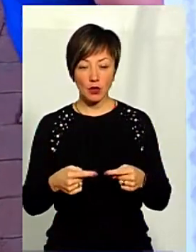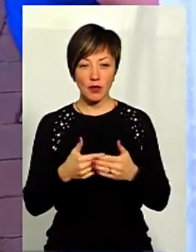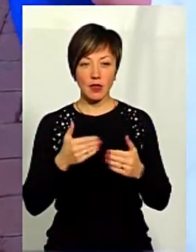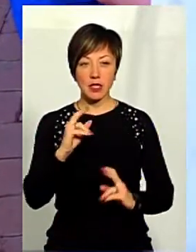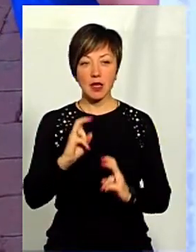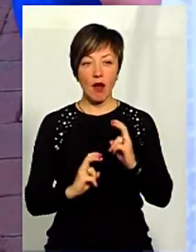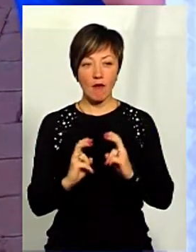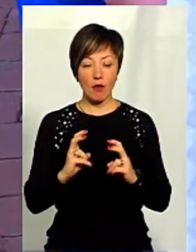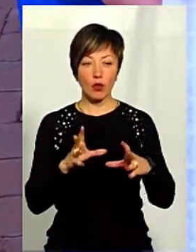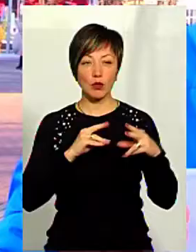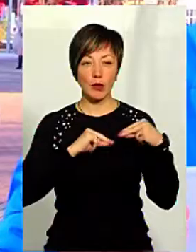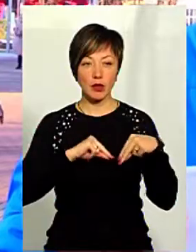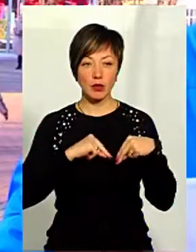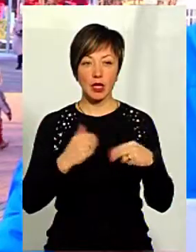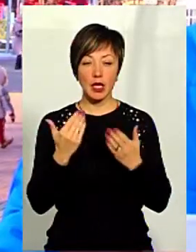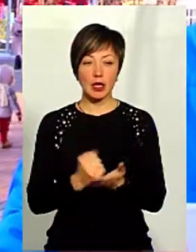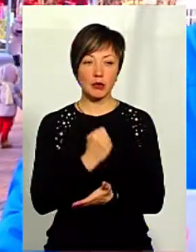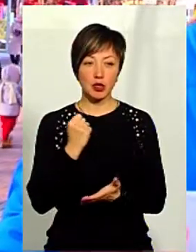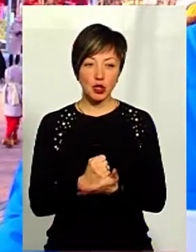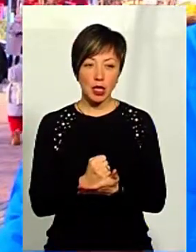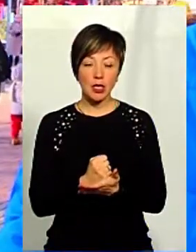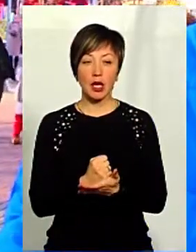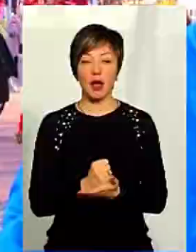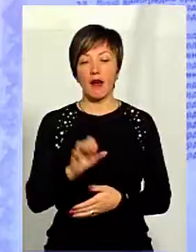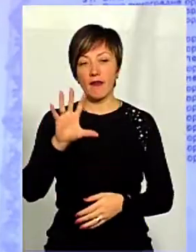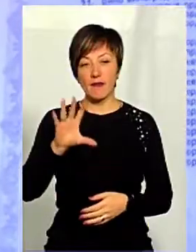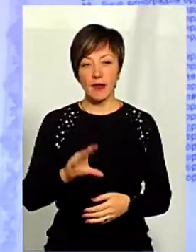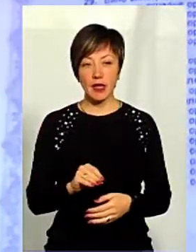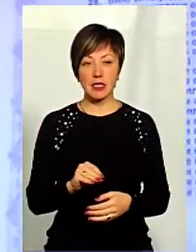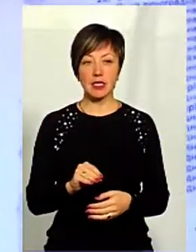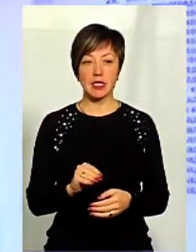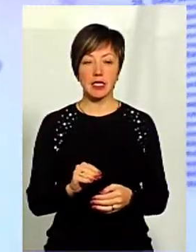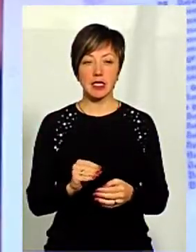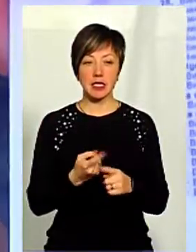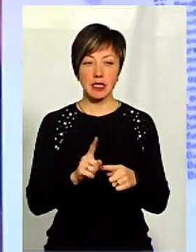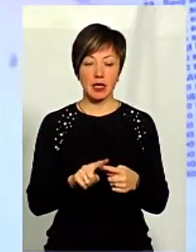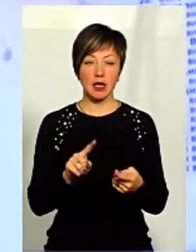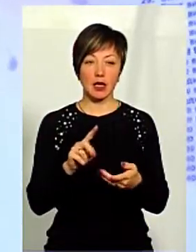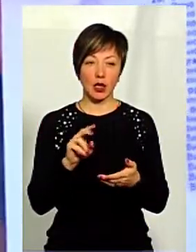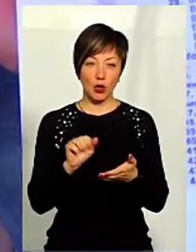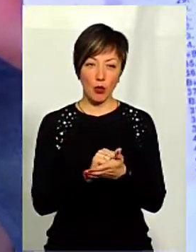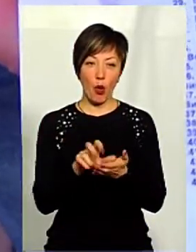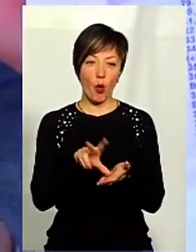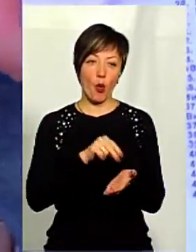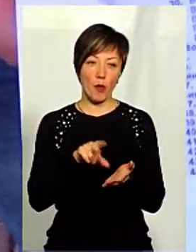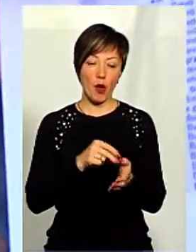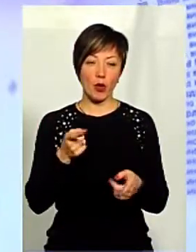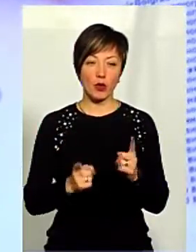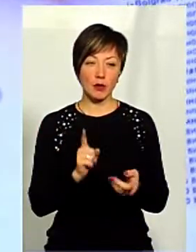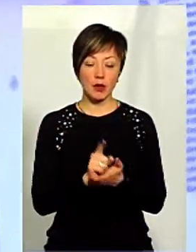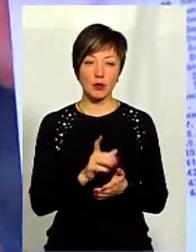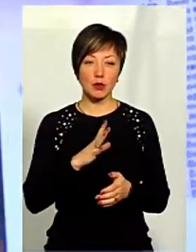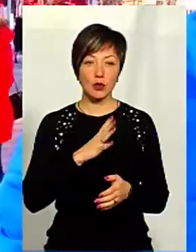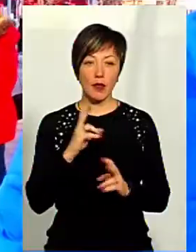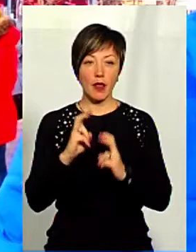заводу, з яким ми працюємо. Їхня мокра печатка, але весь сертифікат іде в копії, тому що оригінали мають бути